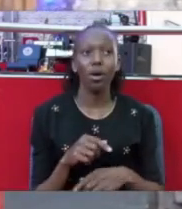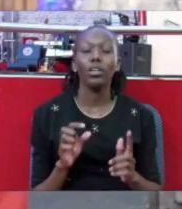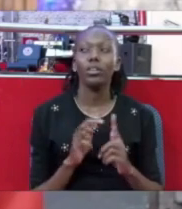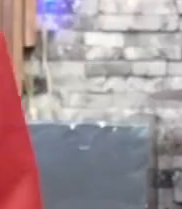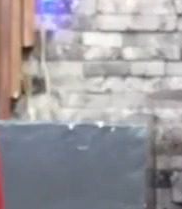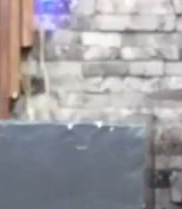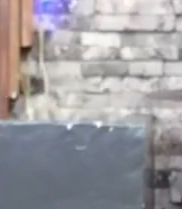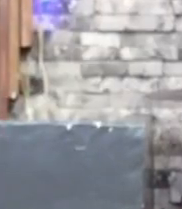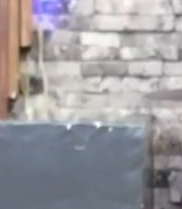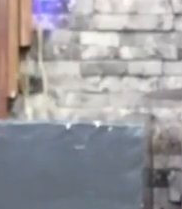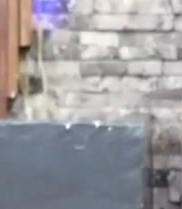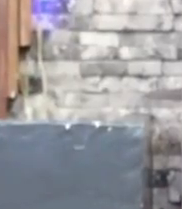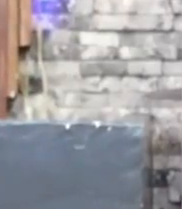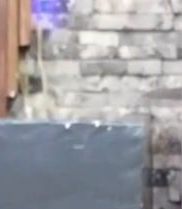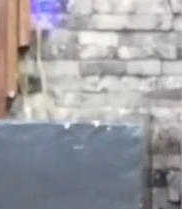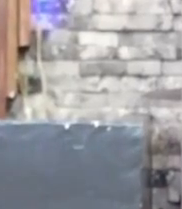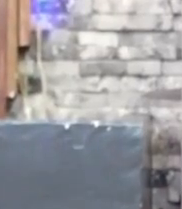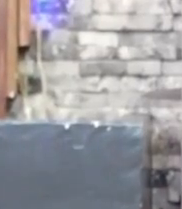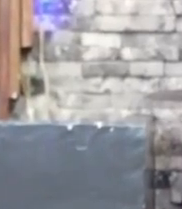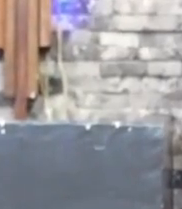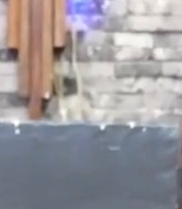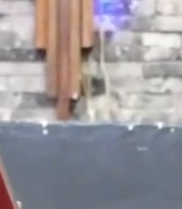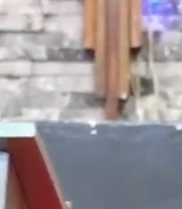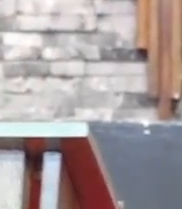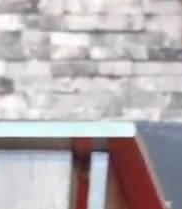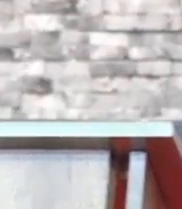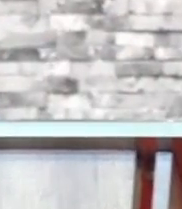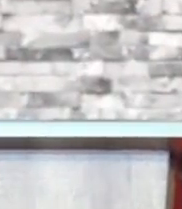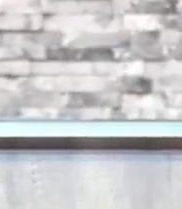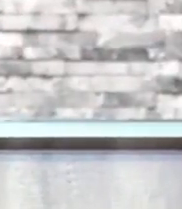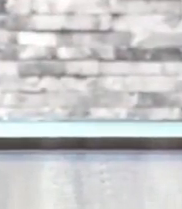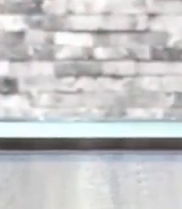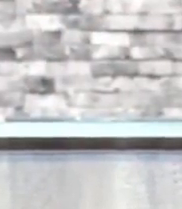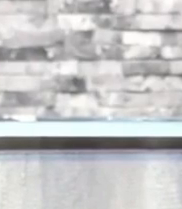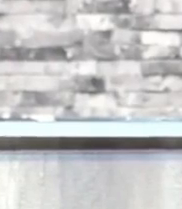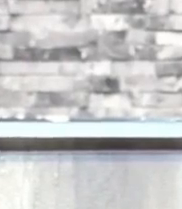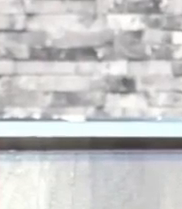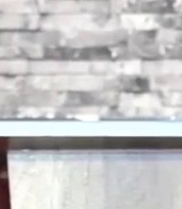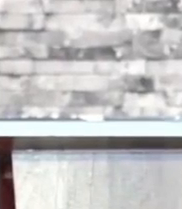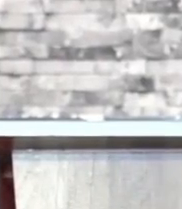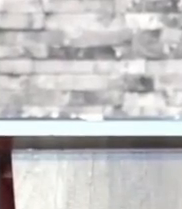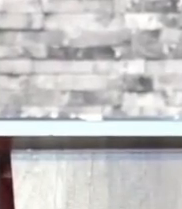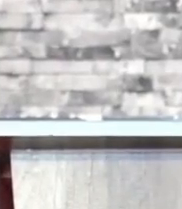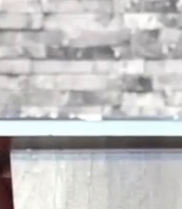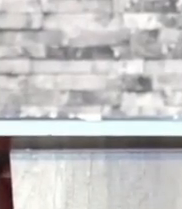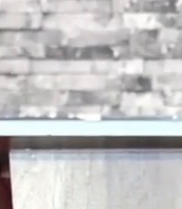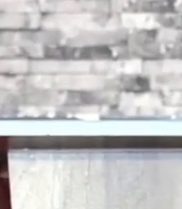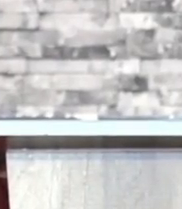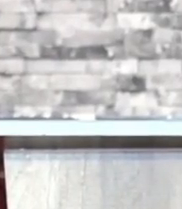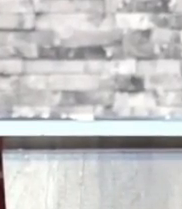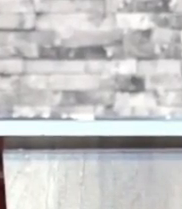2 Timothy 3:16-17, Timotheo wa pili 3:16-17, the Bible talks about this word being the breath of God. Biblia inaongelelea kuhusu hili